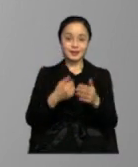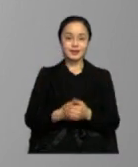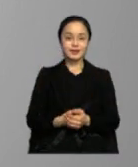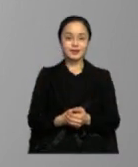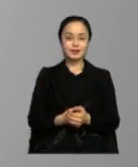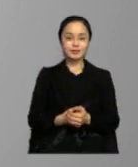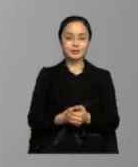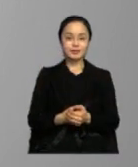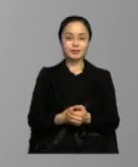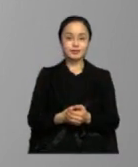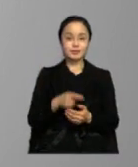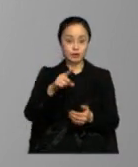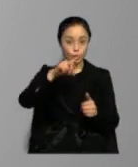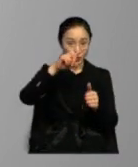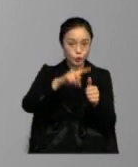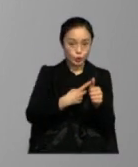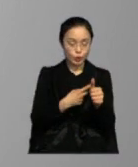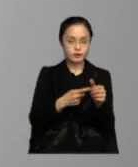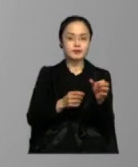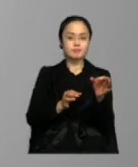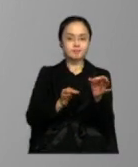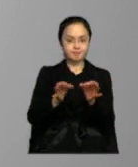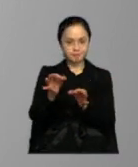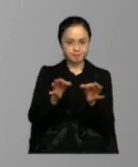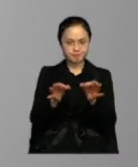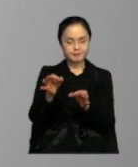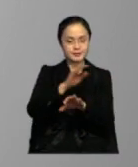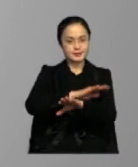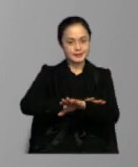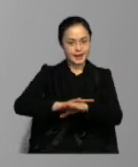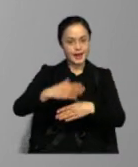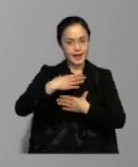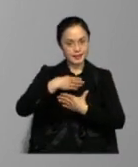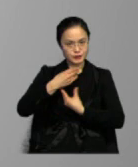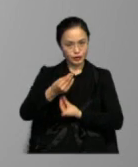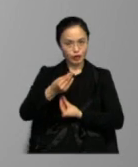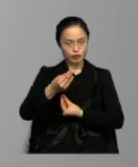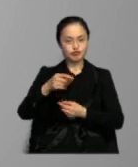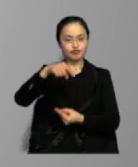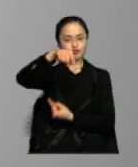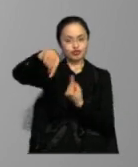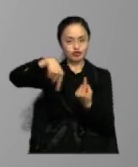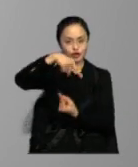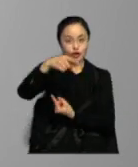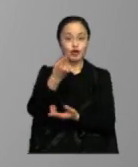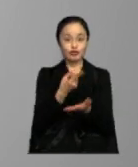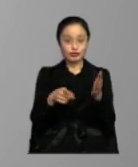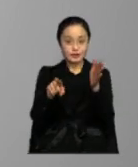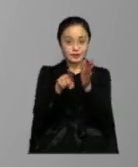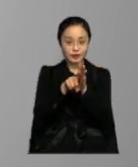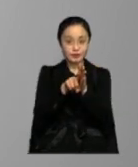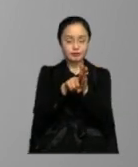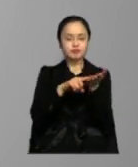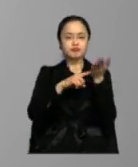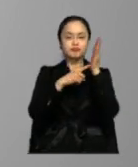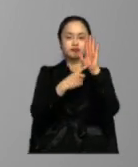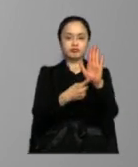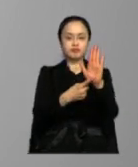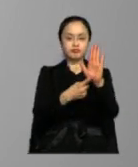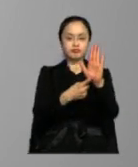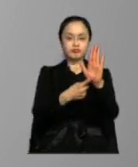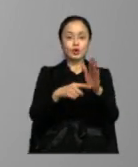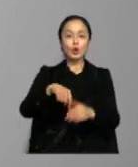안정적인 영업을 보장하겠다는 겁니다. 이를 위해 상인 한 명당 한 개의 노점만 허용되고 반드시 본인이 운영해야 한다는